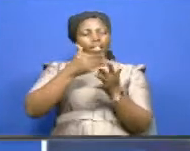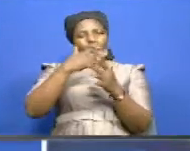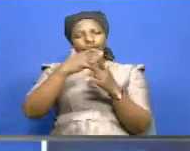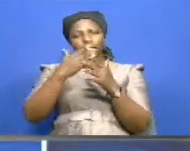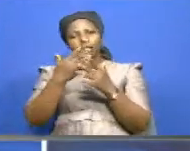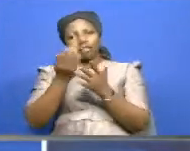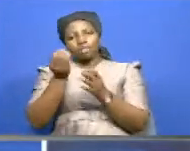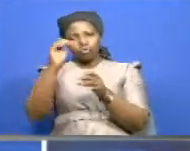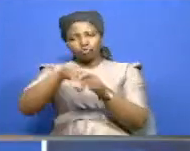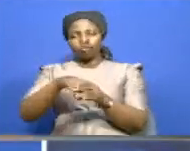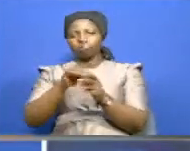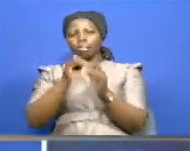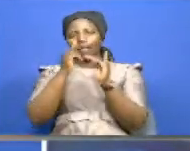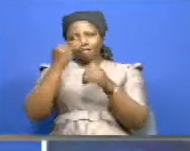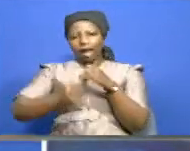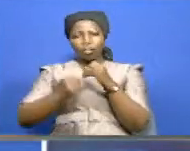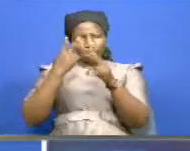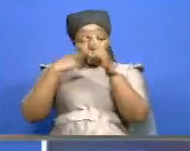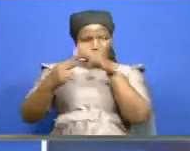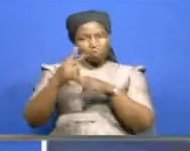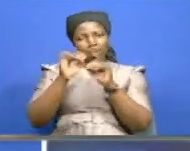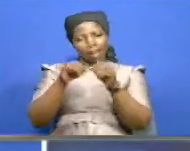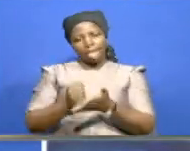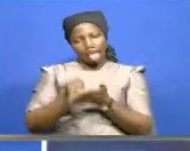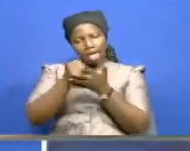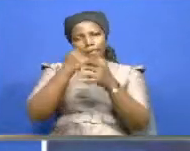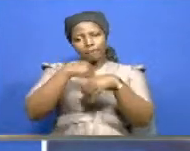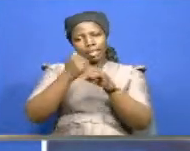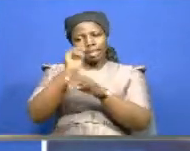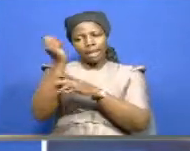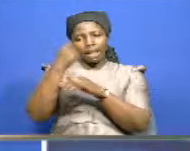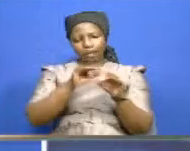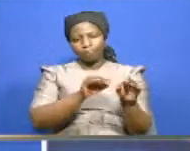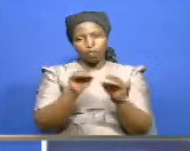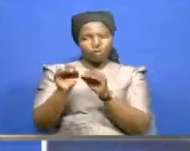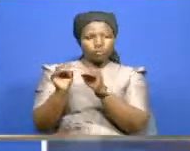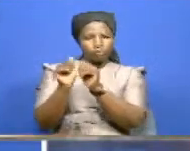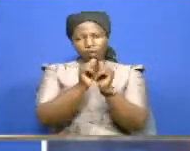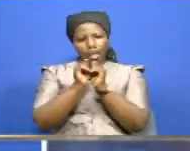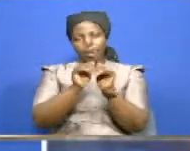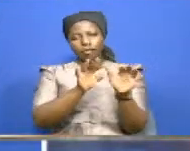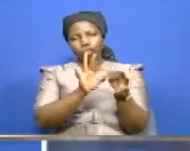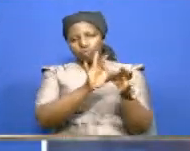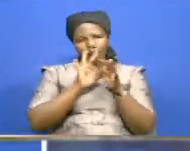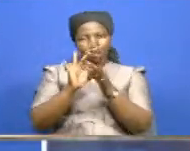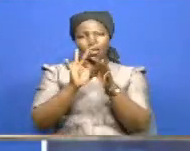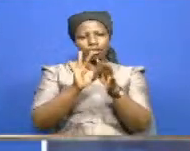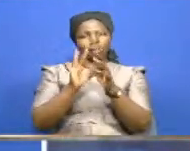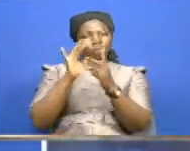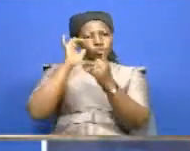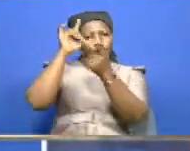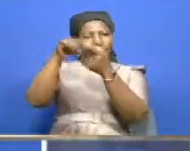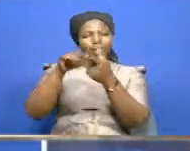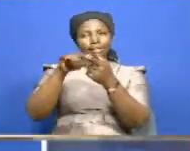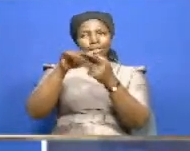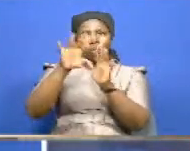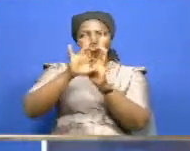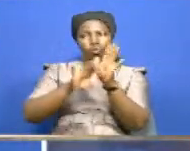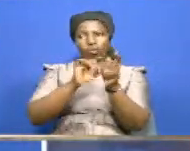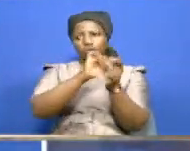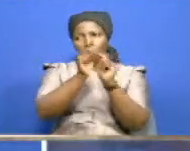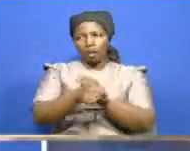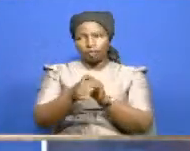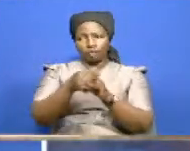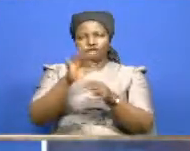rallying Kenyans together and make the nation move forward united to the referendum. Na kushayushiwa sana na watu wengi. Kwa